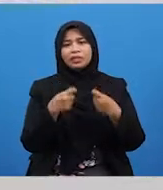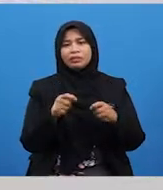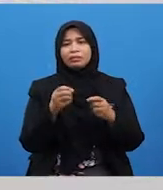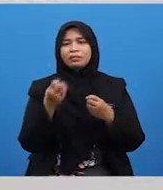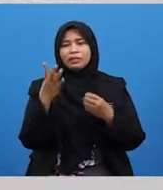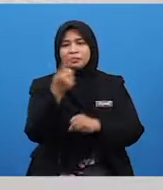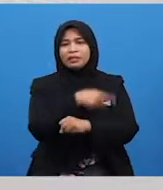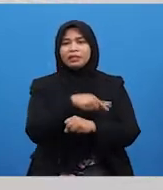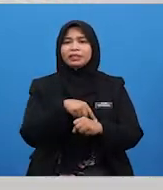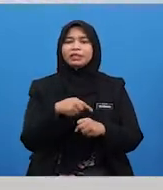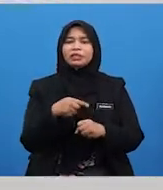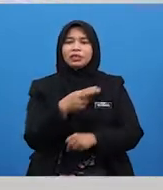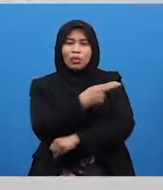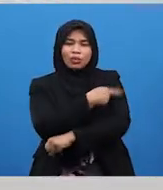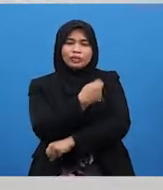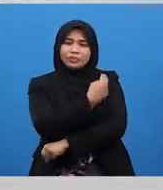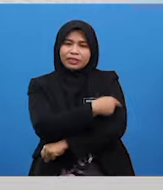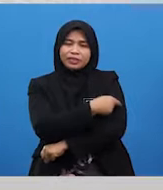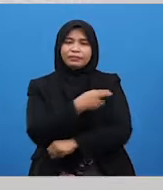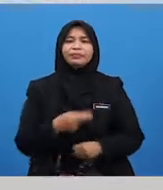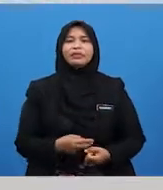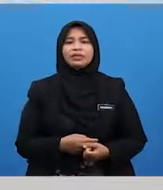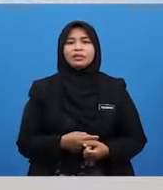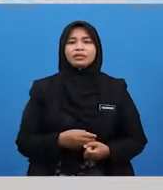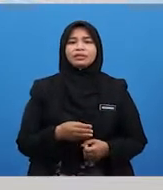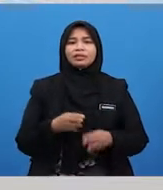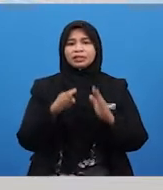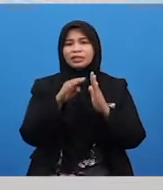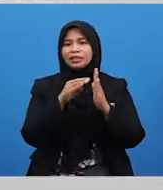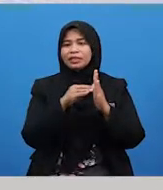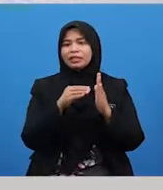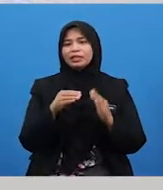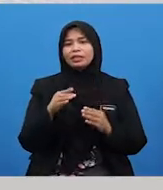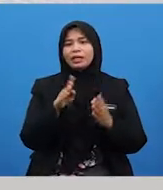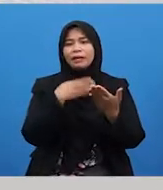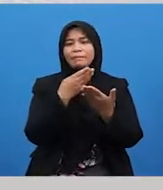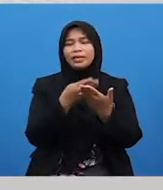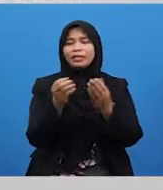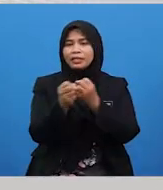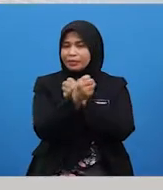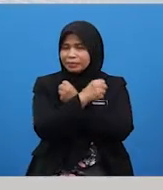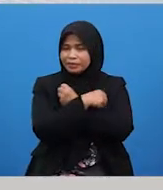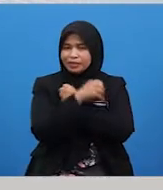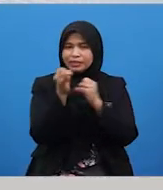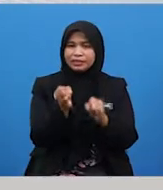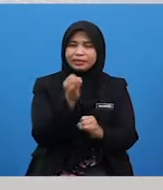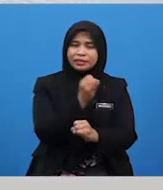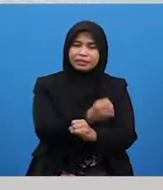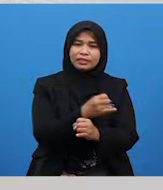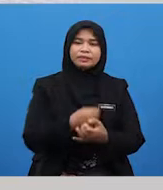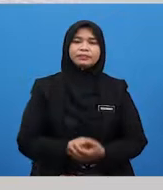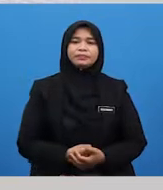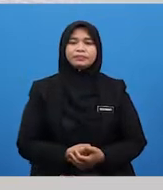di hospital. Soalannya, nyatakan kebaikan menyayangi jiran. Murid-murid,